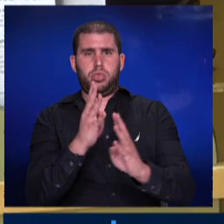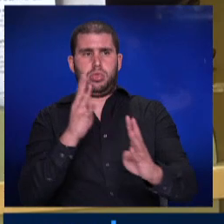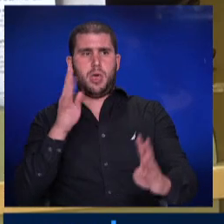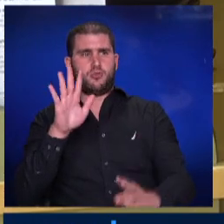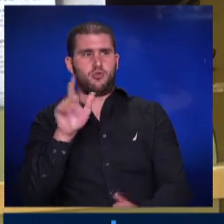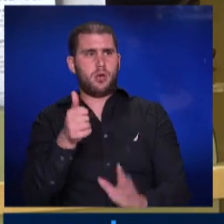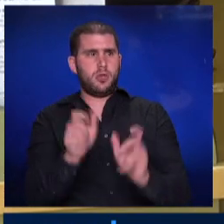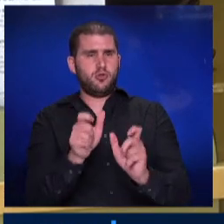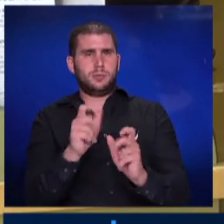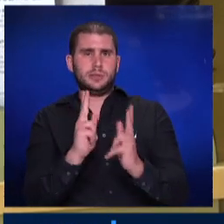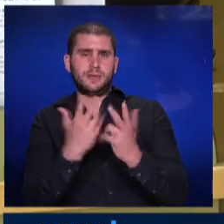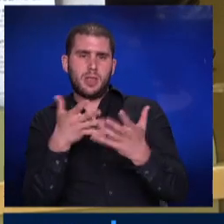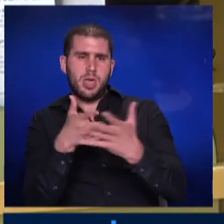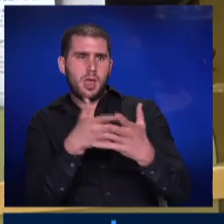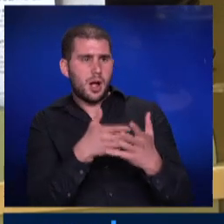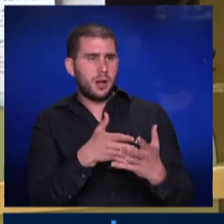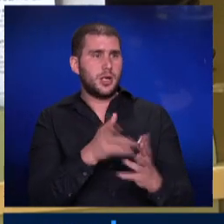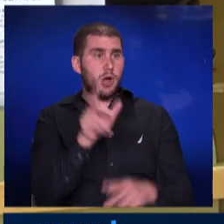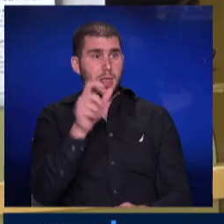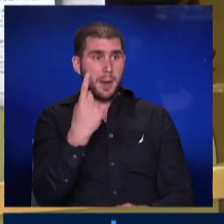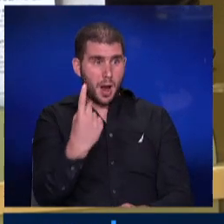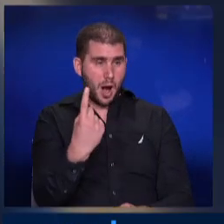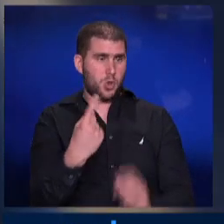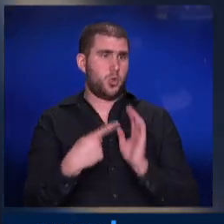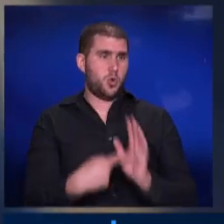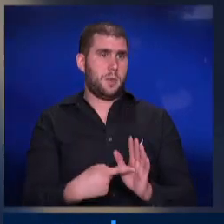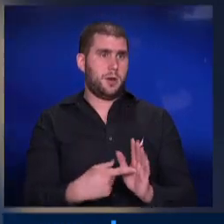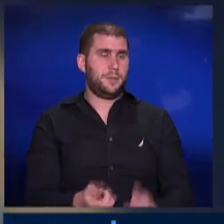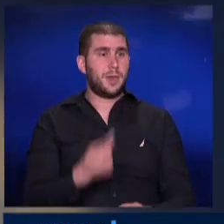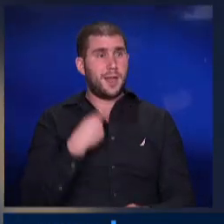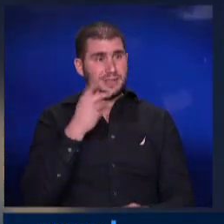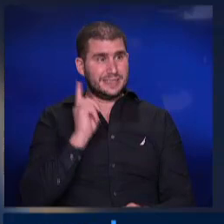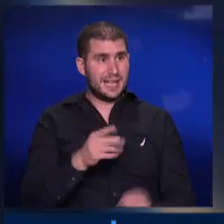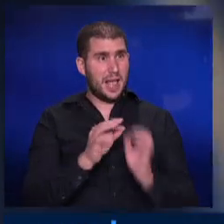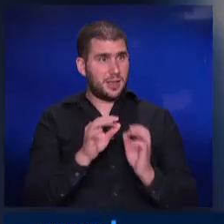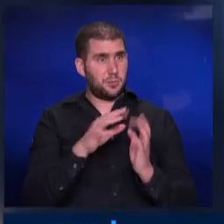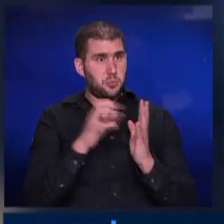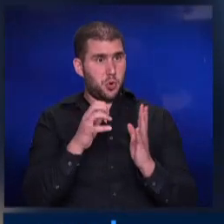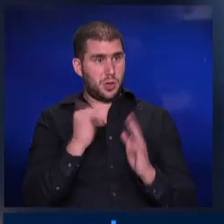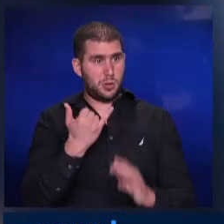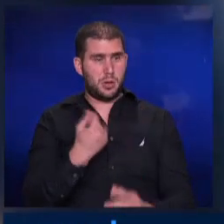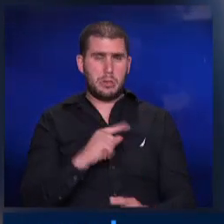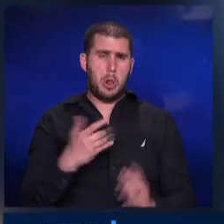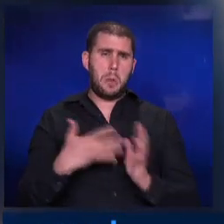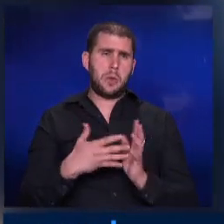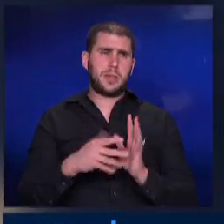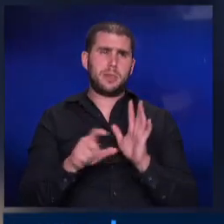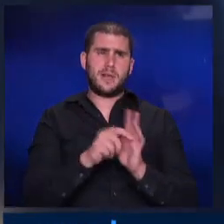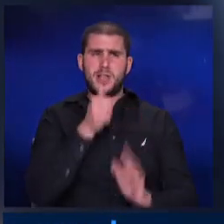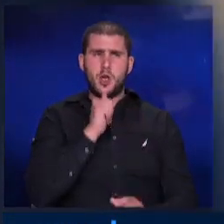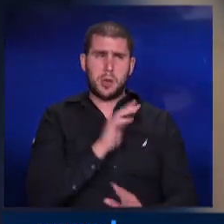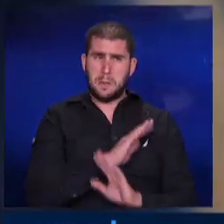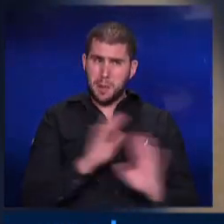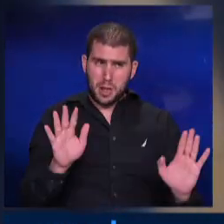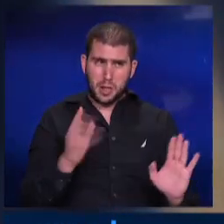5-6 אנשי צוות שיבדקו. יש לי בן אדם אחד לטובת העניין. הבנתי שצריך להתחיל לסרוק וכאלה. אנחנו לא חושבים כאלה. בכלל?